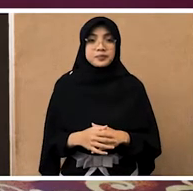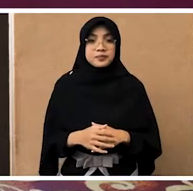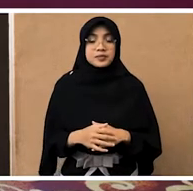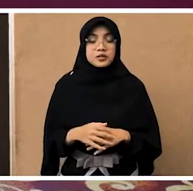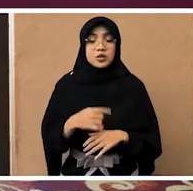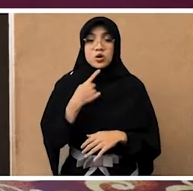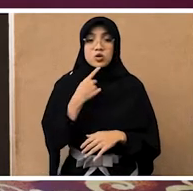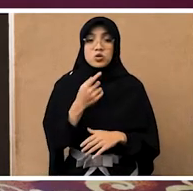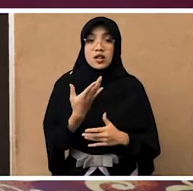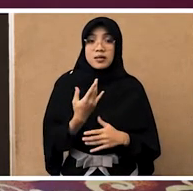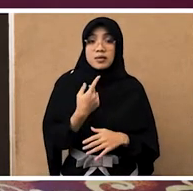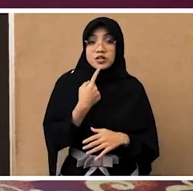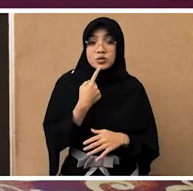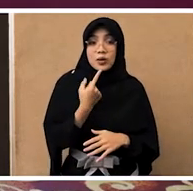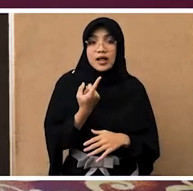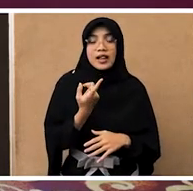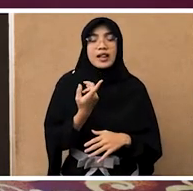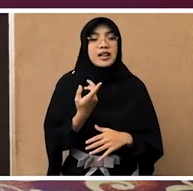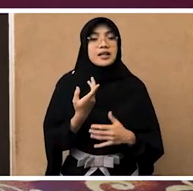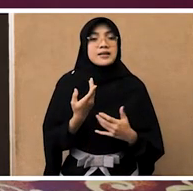soal apa